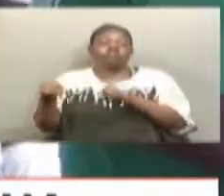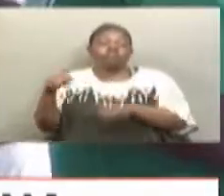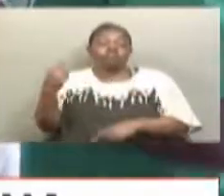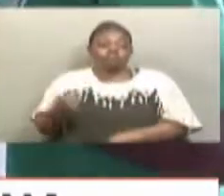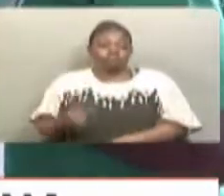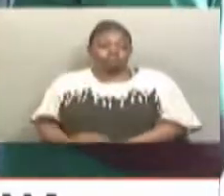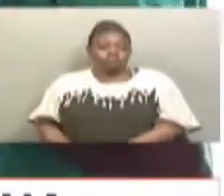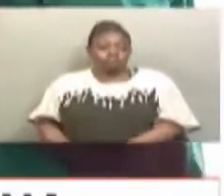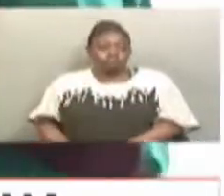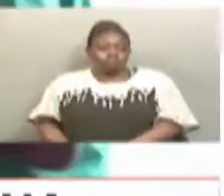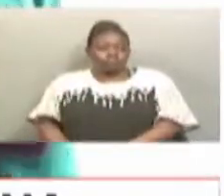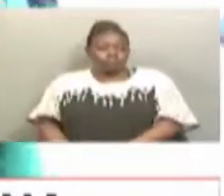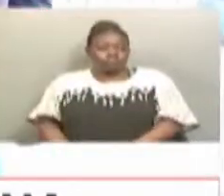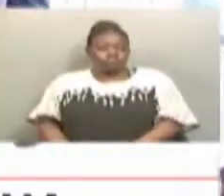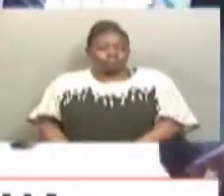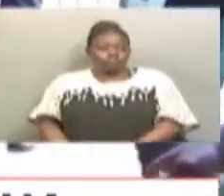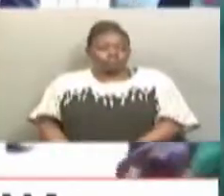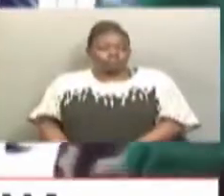buwanguzi.